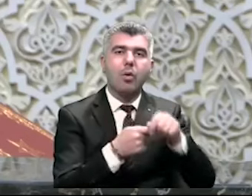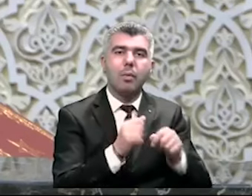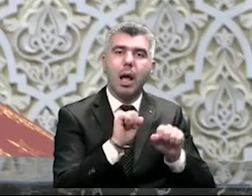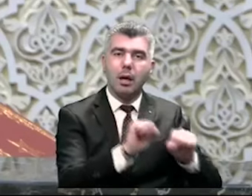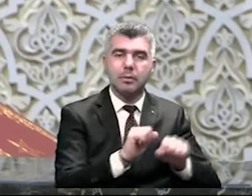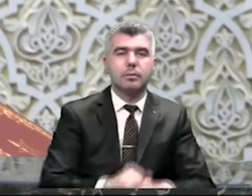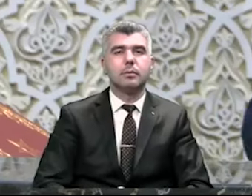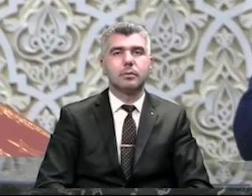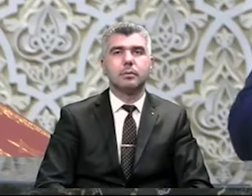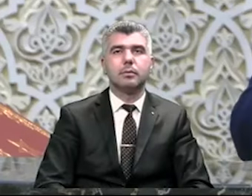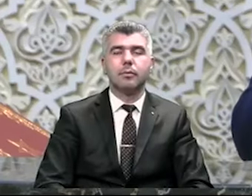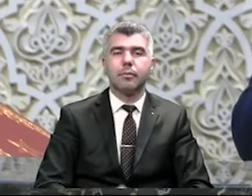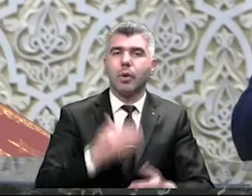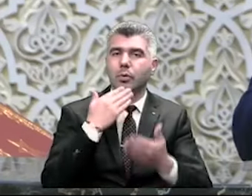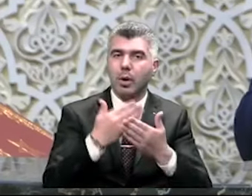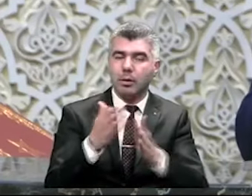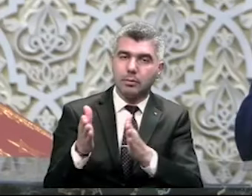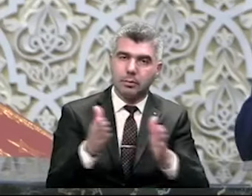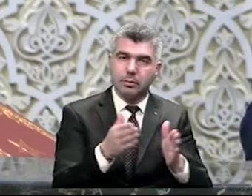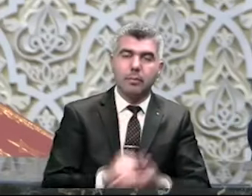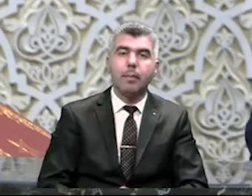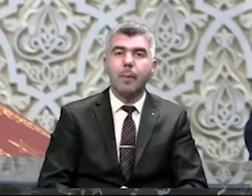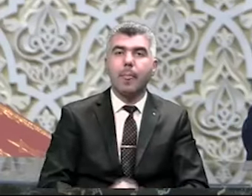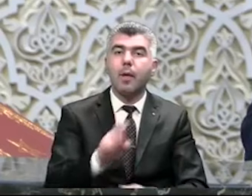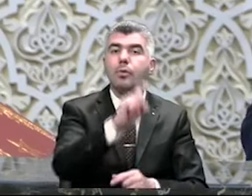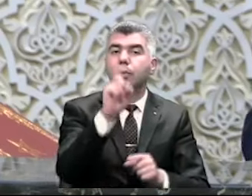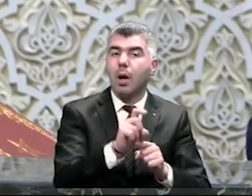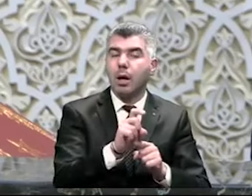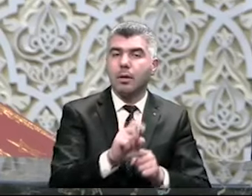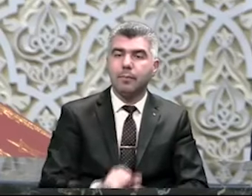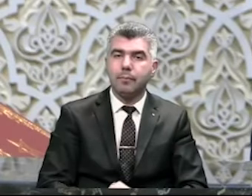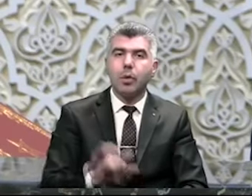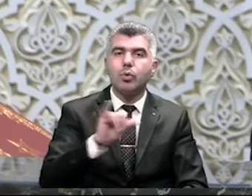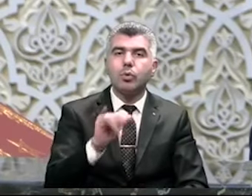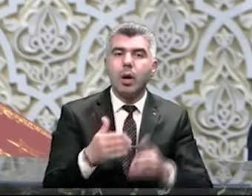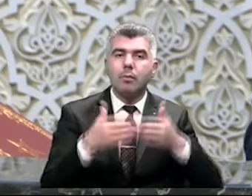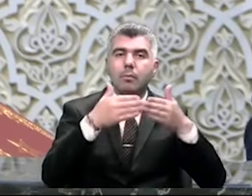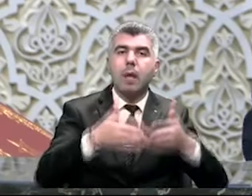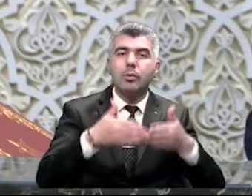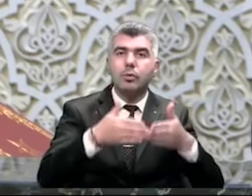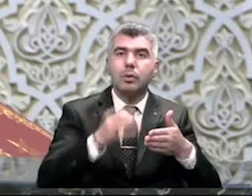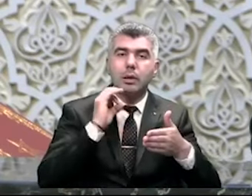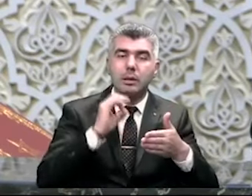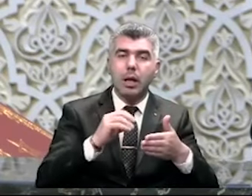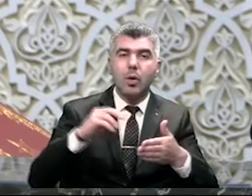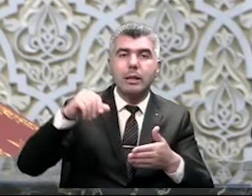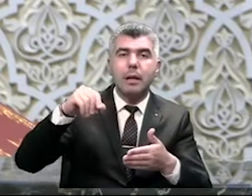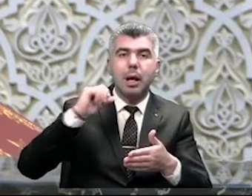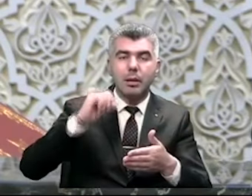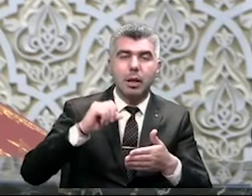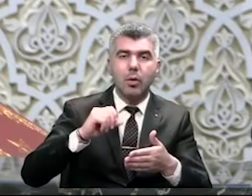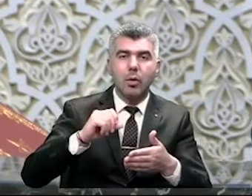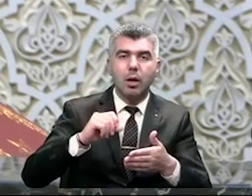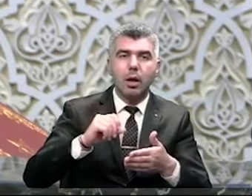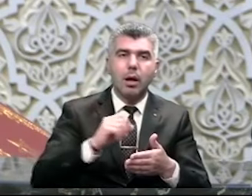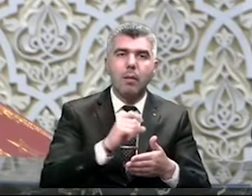وشكرا السيد الوزير المحترم نمر الى السؤال الموالي موضوعه م بواخر شركه جرف الرمال المتروكه بالموانئ